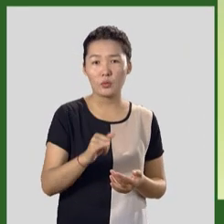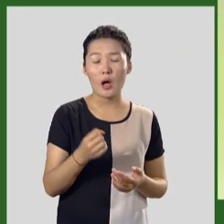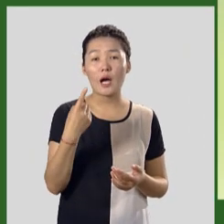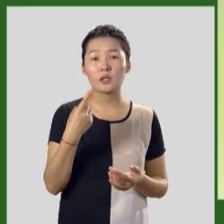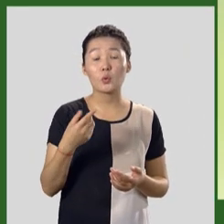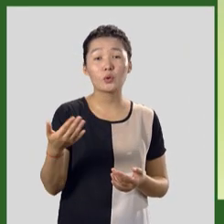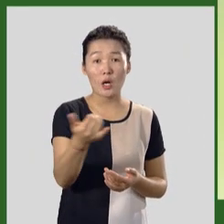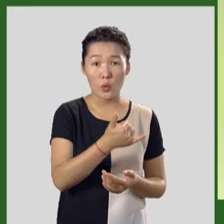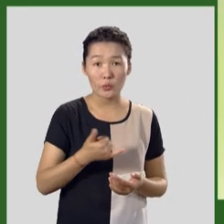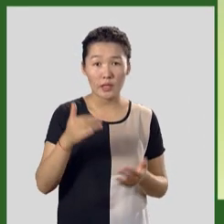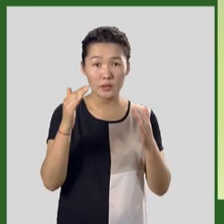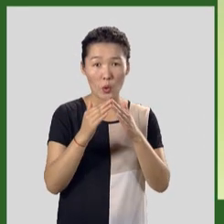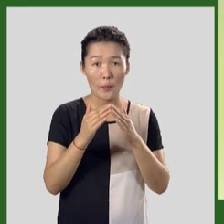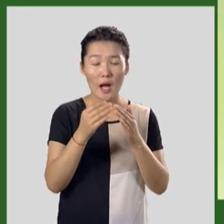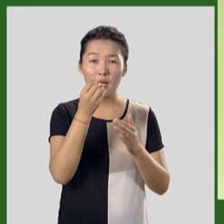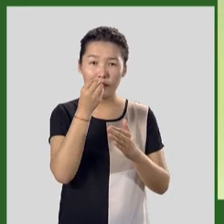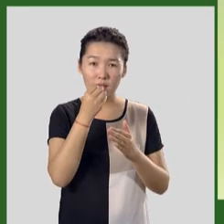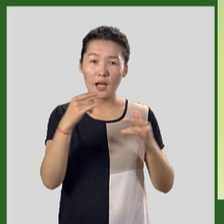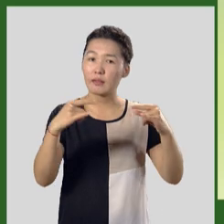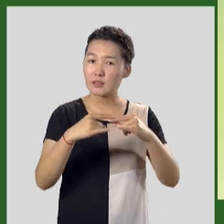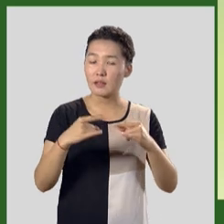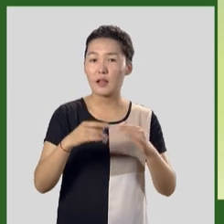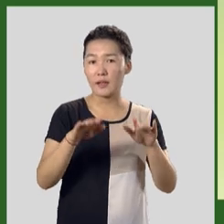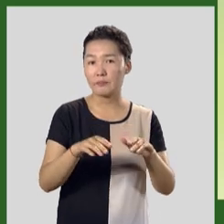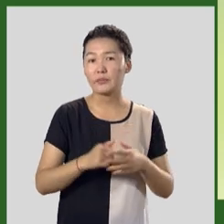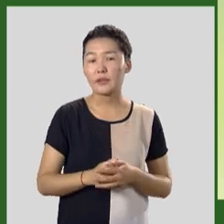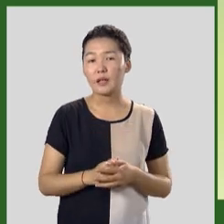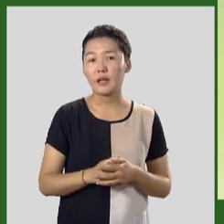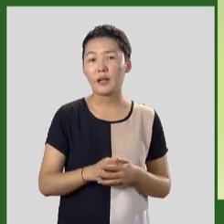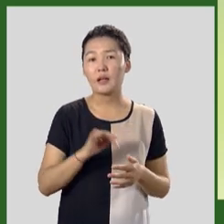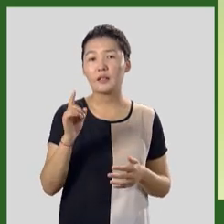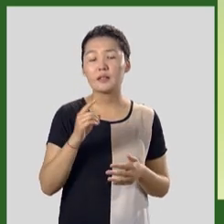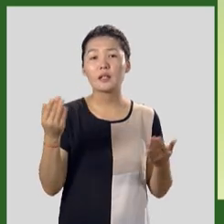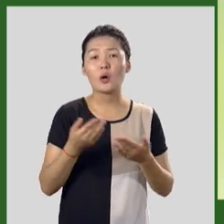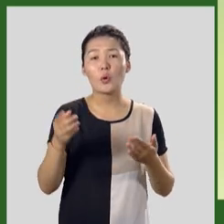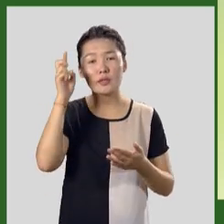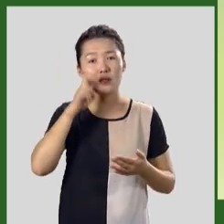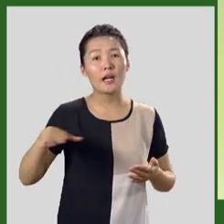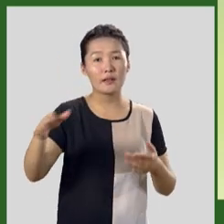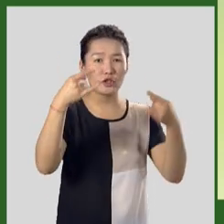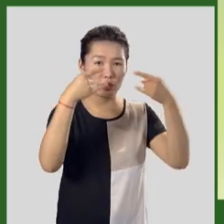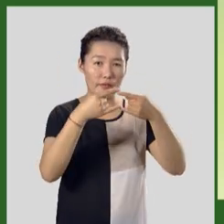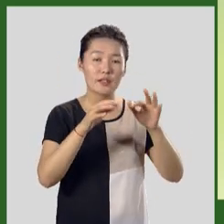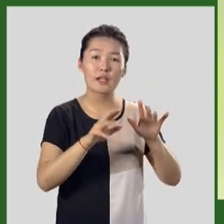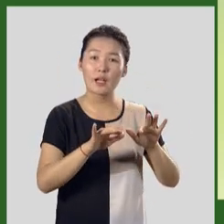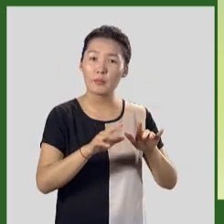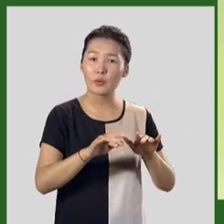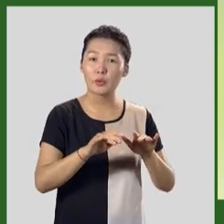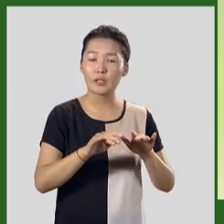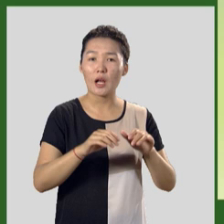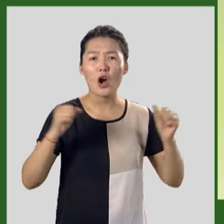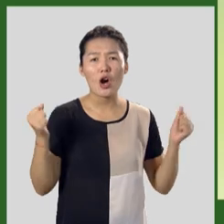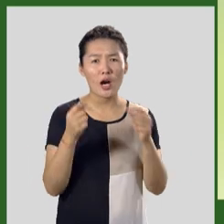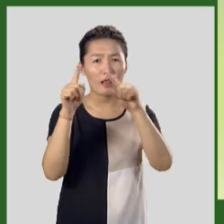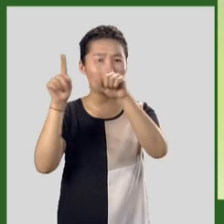дома еда на столе? И из какой страны у нас дома телевизор, компьютер,